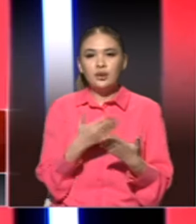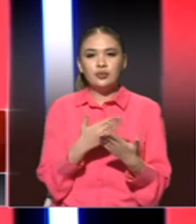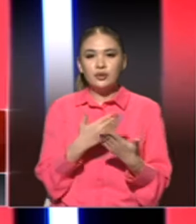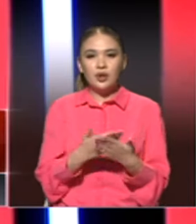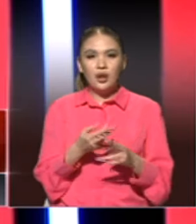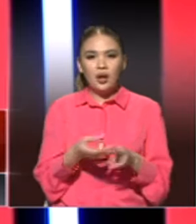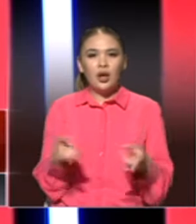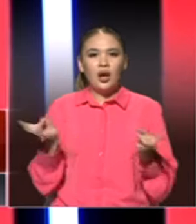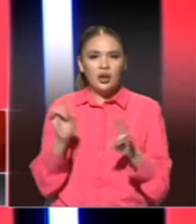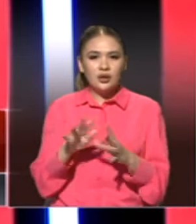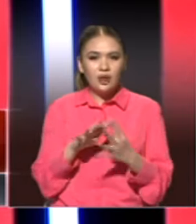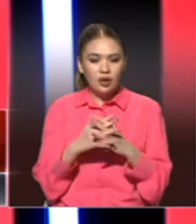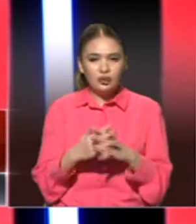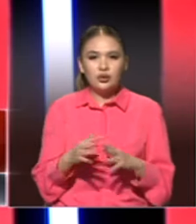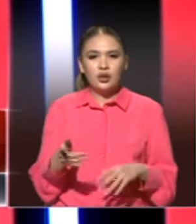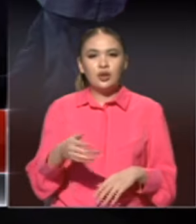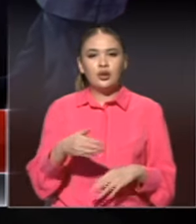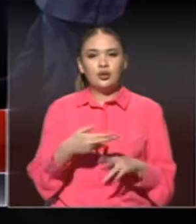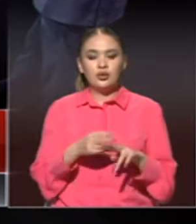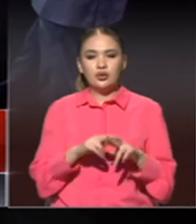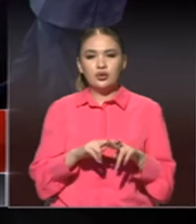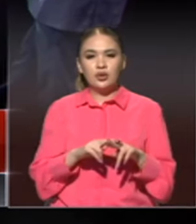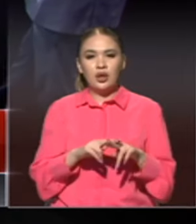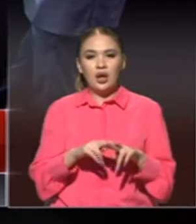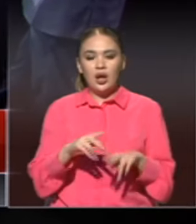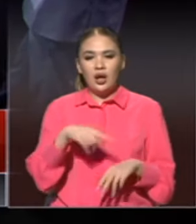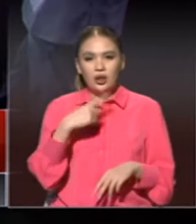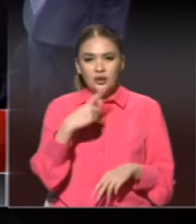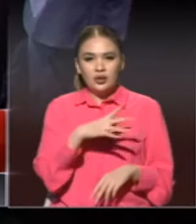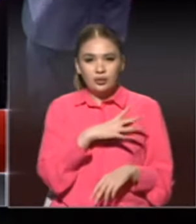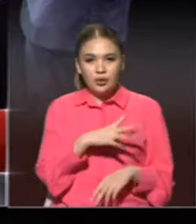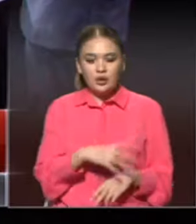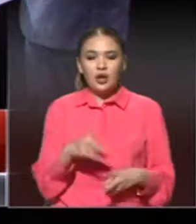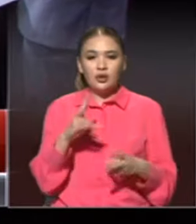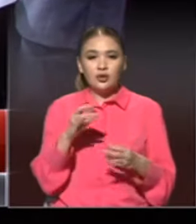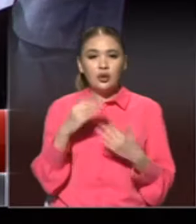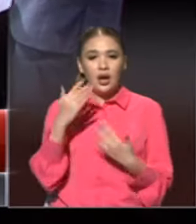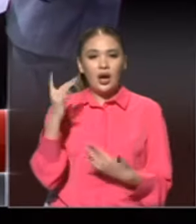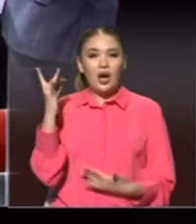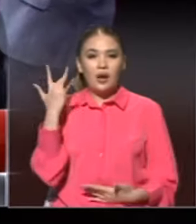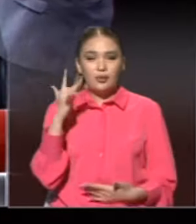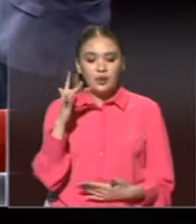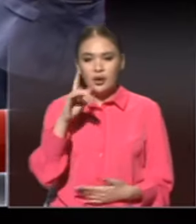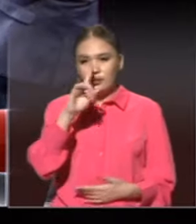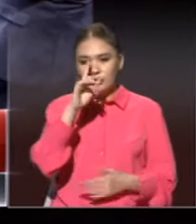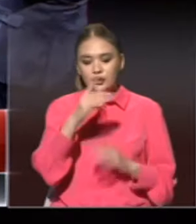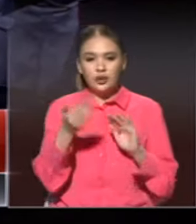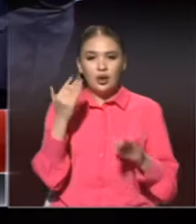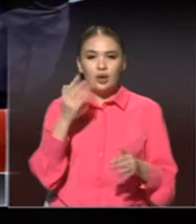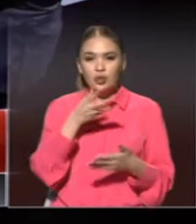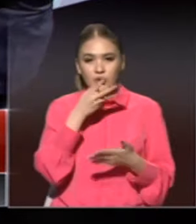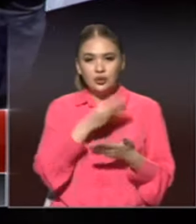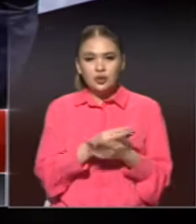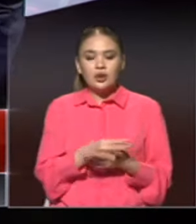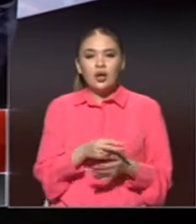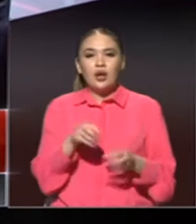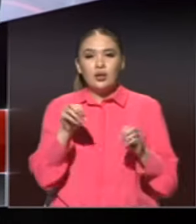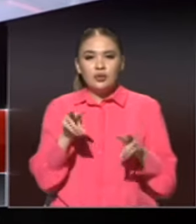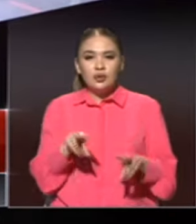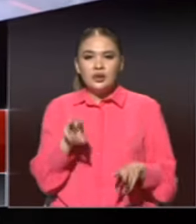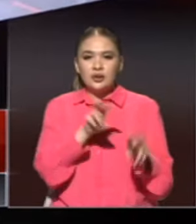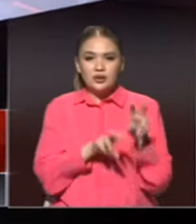қалды ауылда, ұят болды, масқара болды дейді. Енді Америкада gap year деген бар, бір жыл бойы өзіңнің мамандығыңды іздеп,